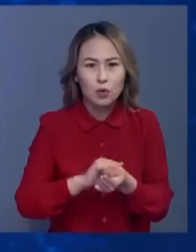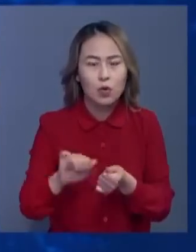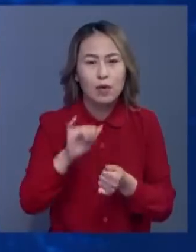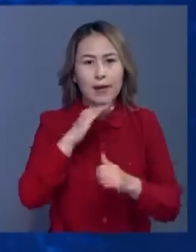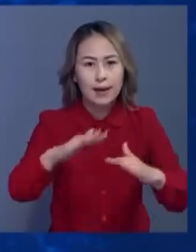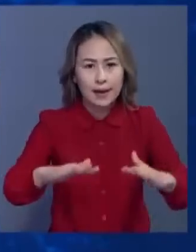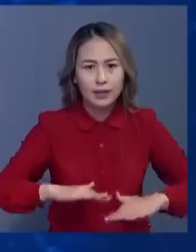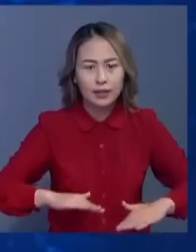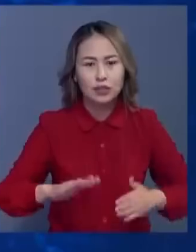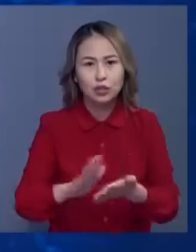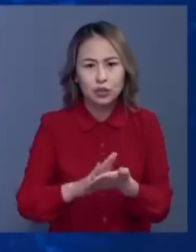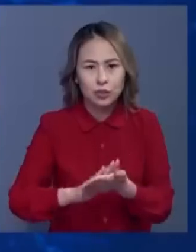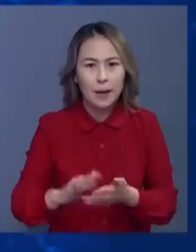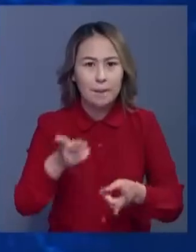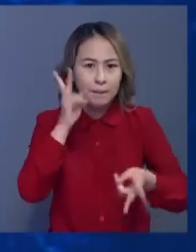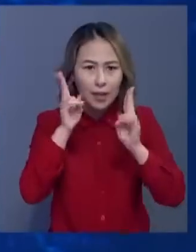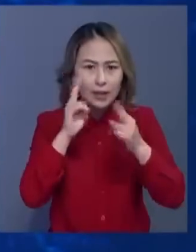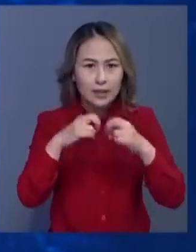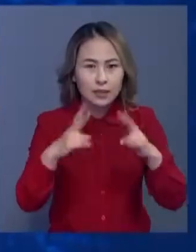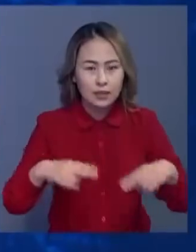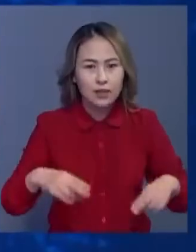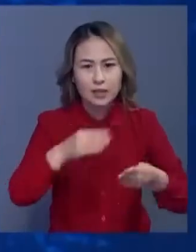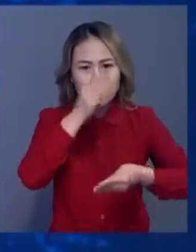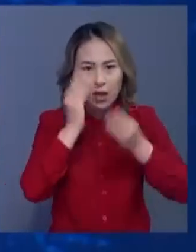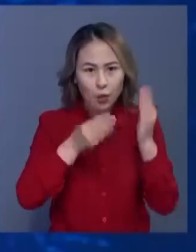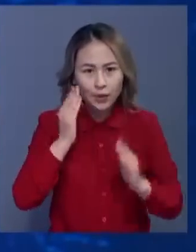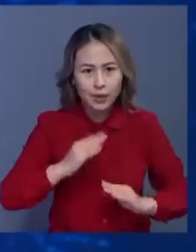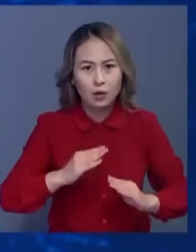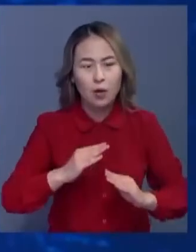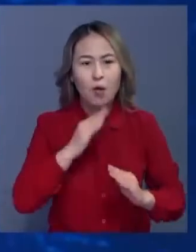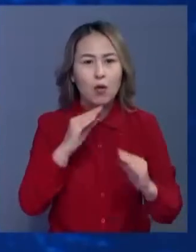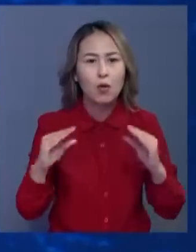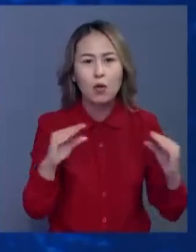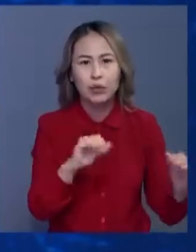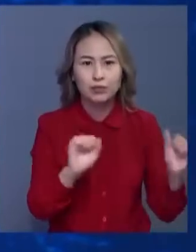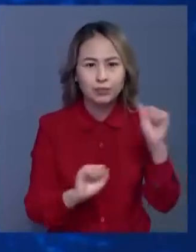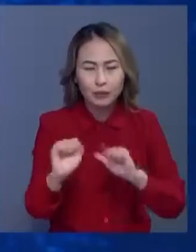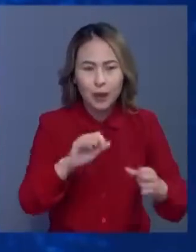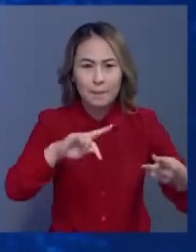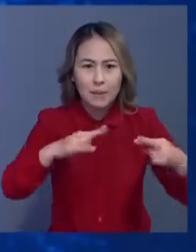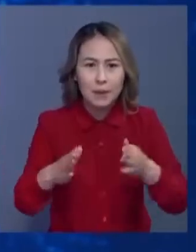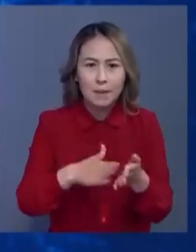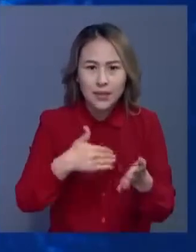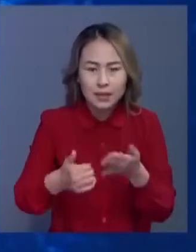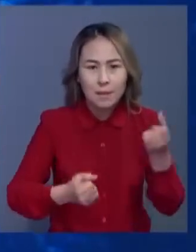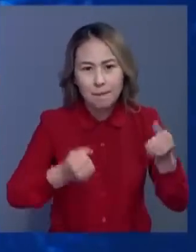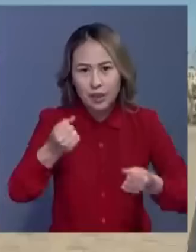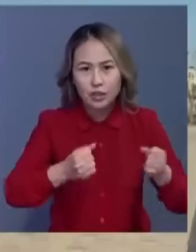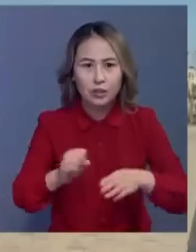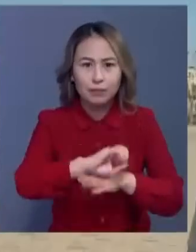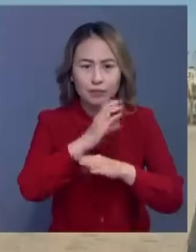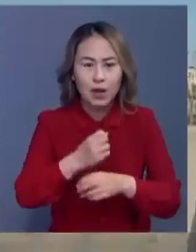жуу, кілем тазарту, шаштараз нысандары мен сән салондары. Сондай-ақ, көлік жуу, дүңгілік, май ауыстыру орталықтары мен дәнекерлеу